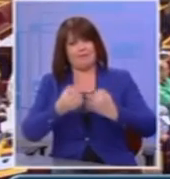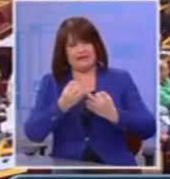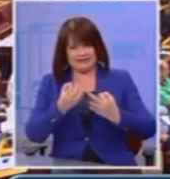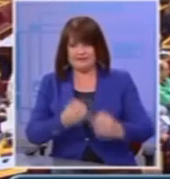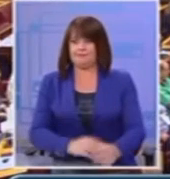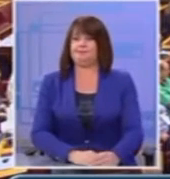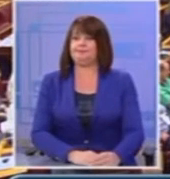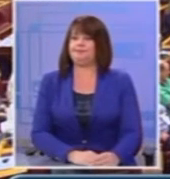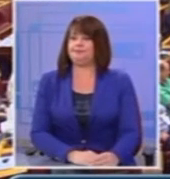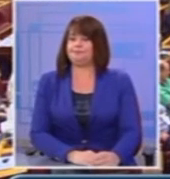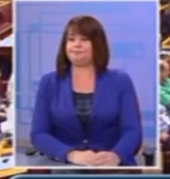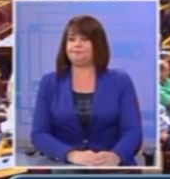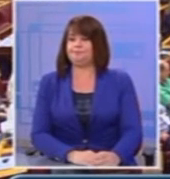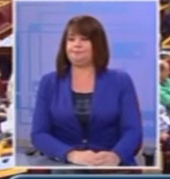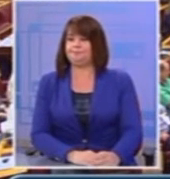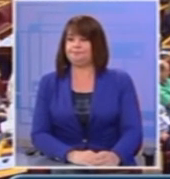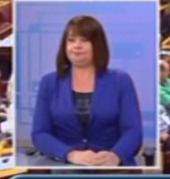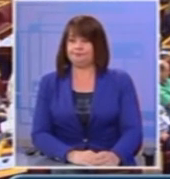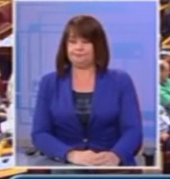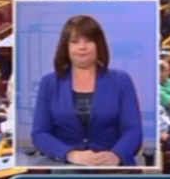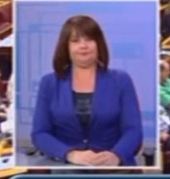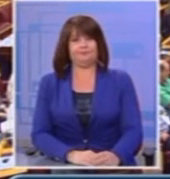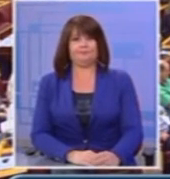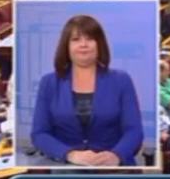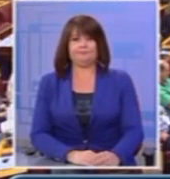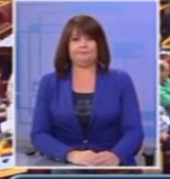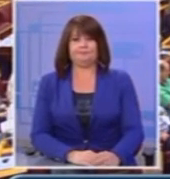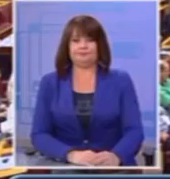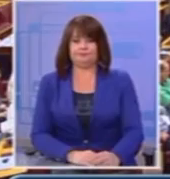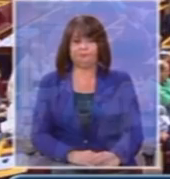Άντε κυρία γεννηματά. Μετά. Μάλιστα, εντάξει κύριε.